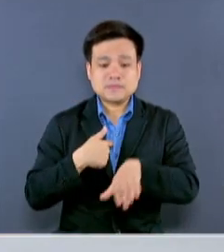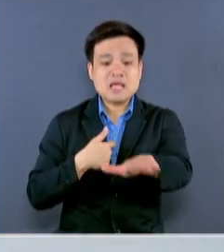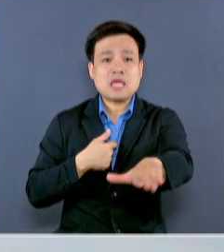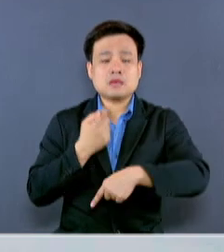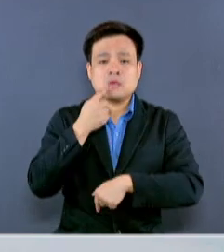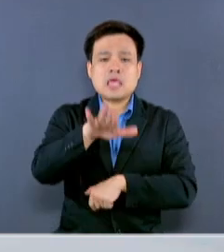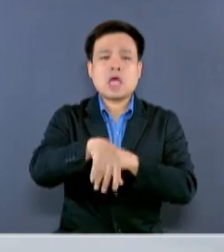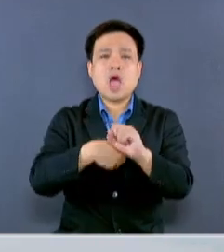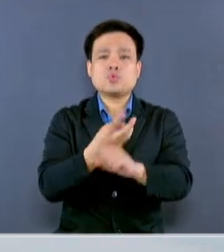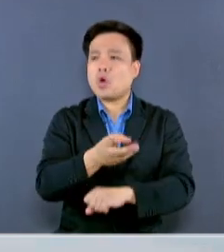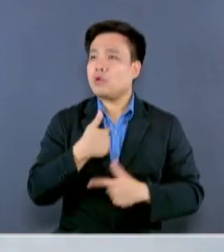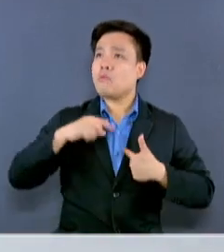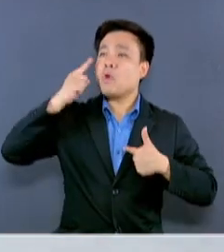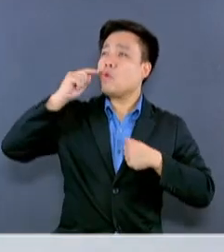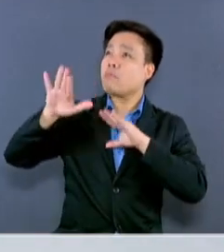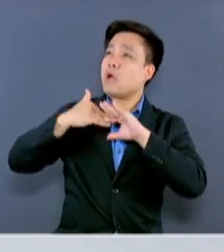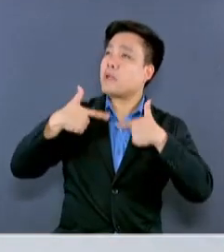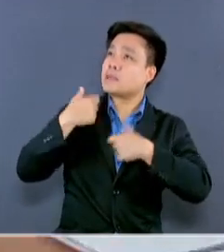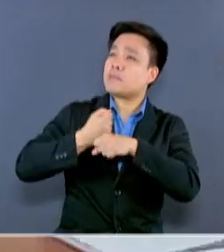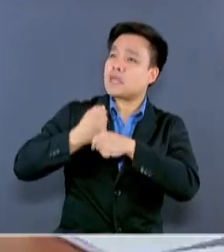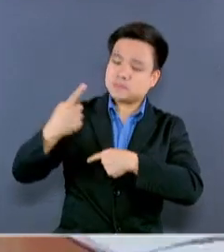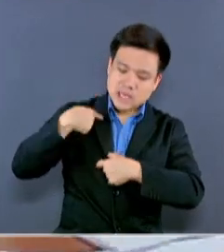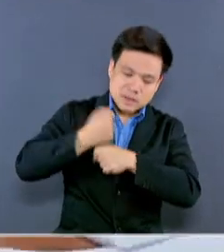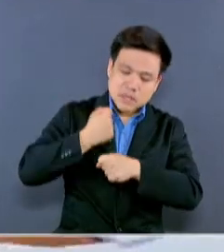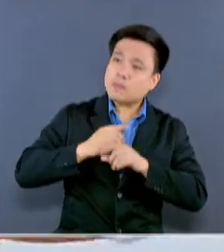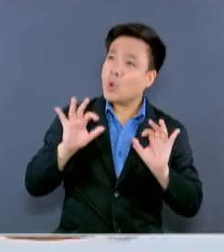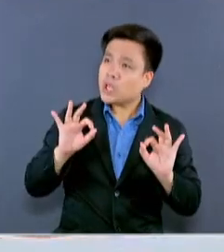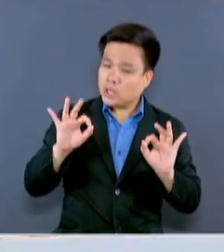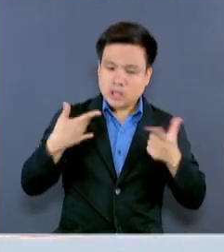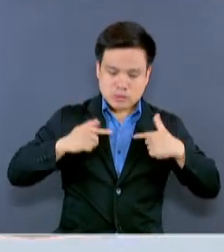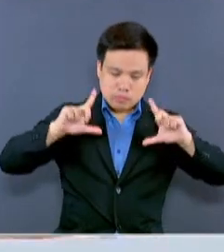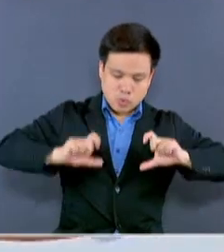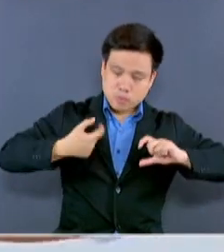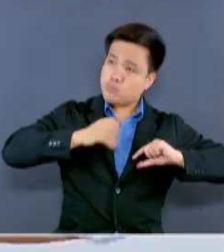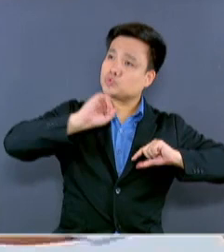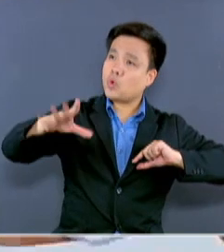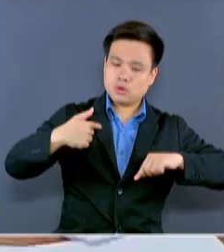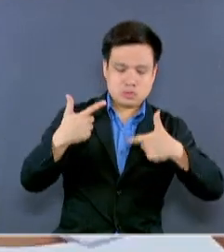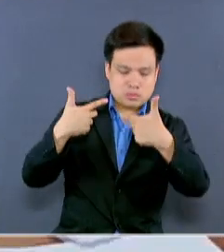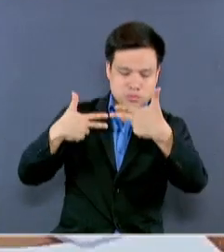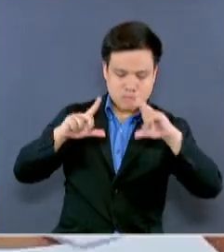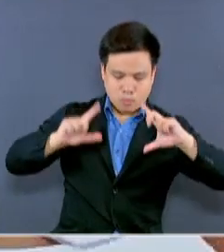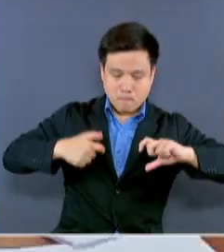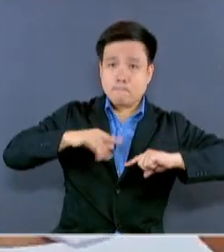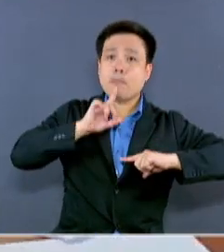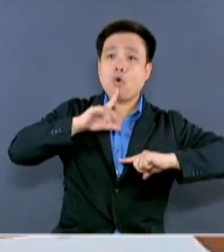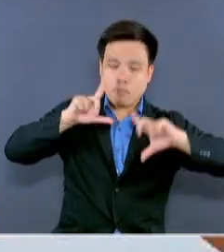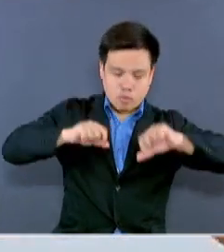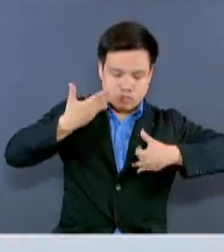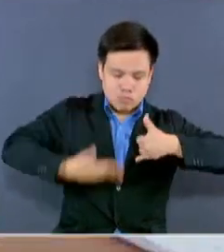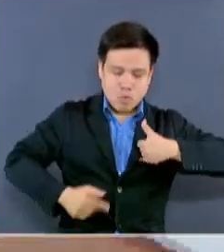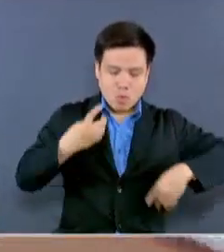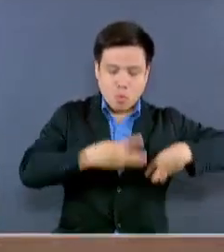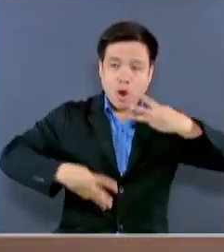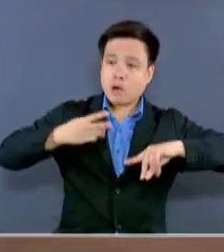ผู้ชมฮะบางทีคนมาคุยในโซเชียลให้ทำอะไรก่อทำแล้วไม่ได้ด้วยความเคารพไม่ได้คิดหน้าคิดหลังไม่ได้คิดว่าคนที่เข้ามาคุยอ่ะจะเป็น